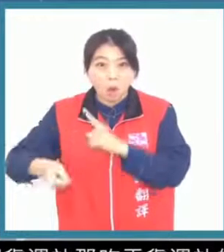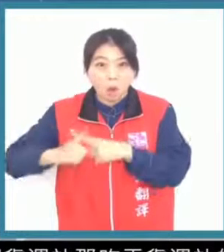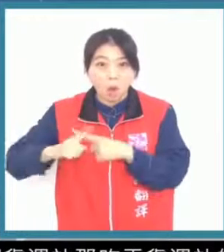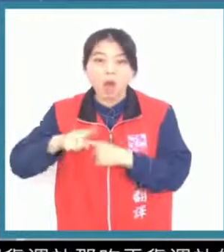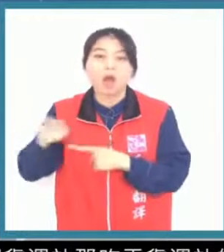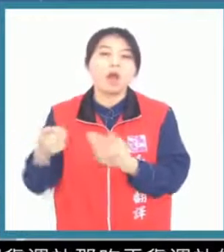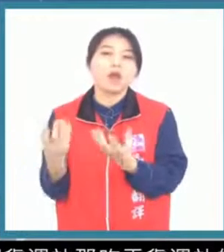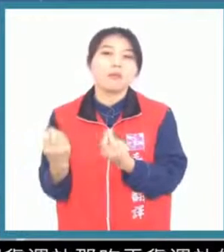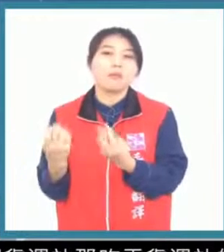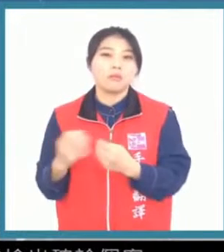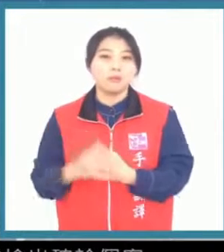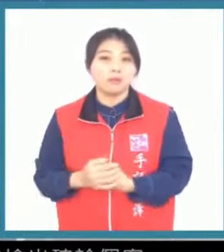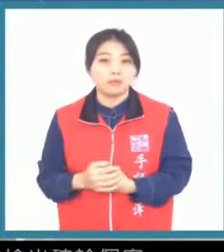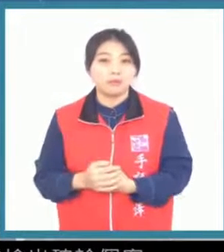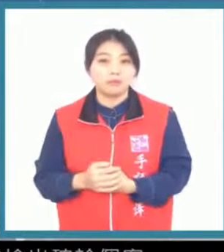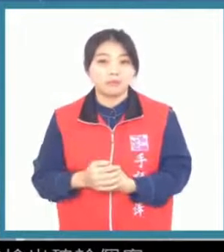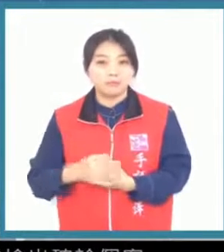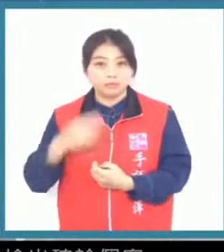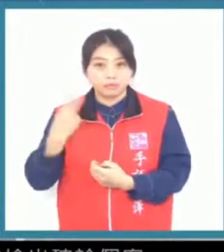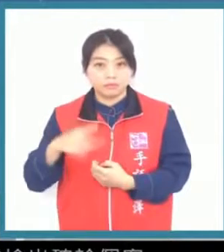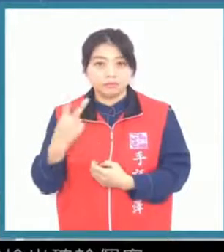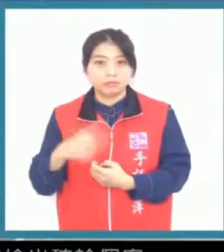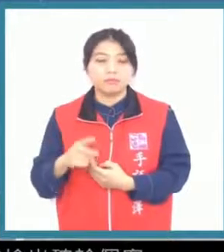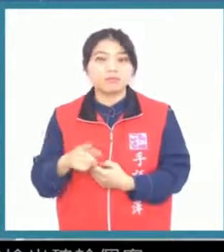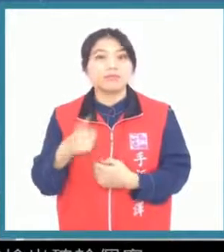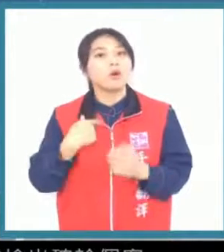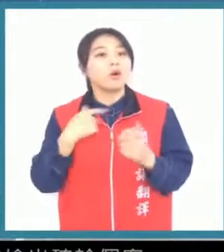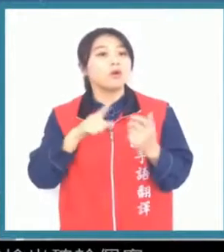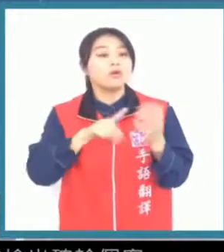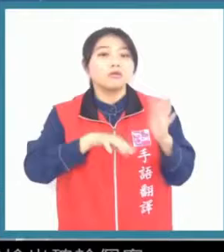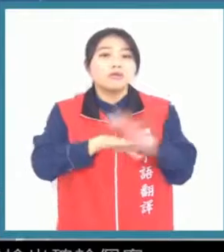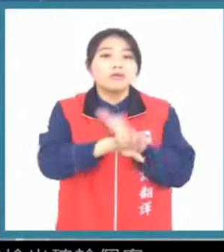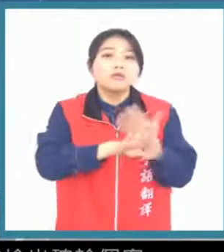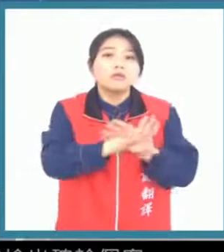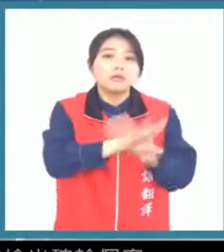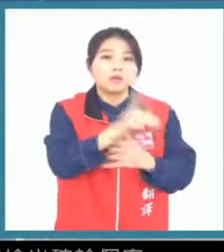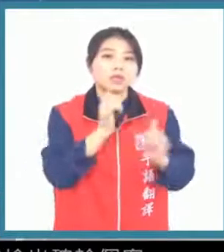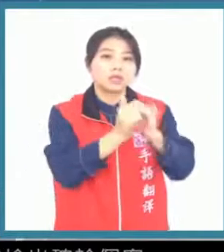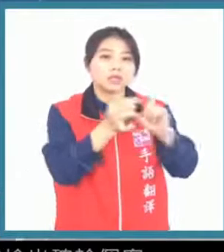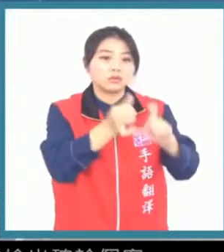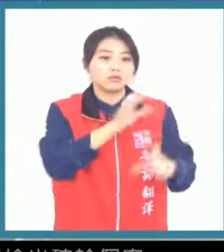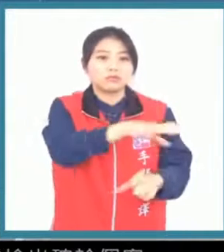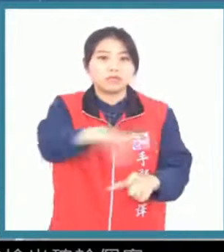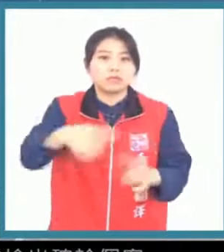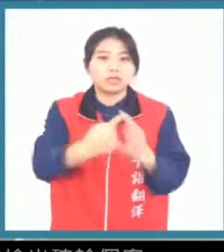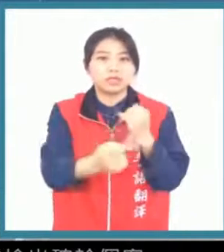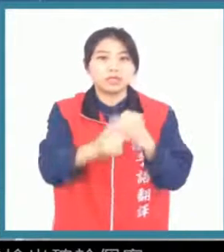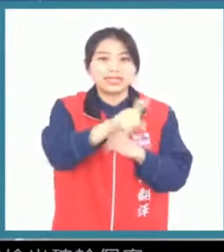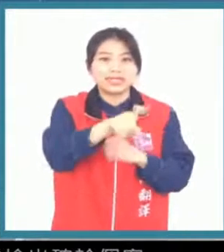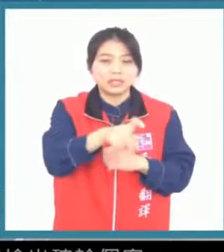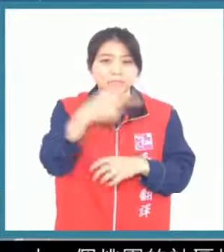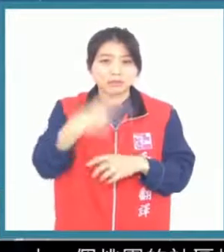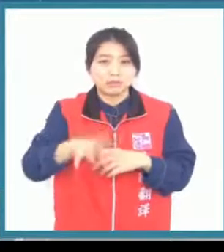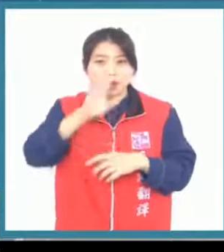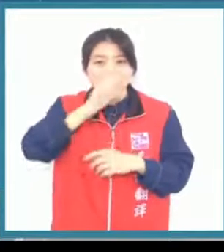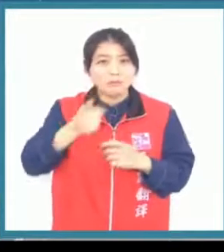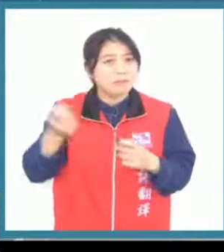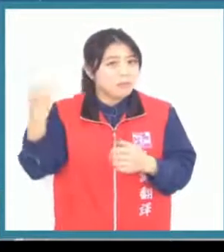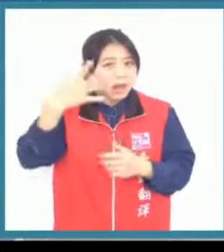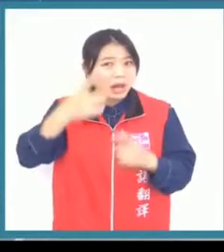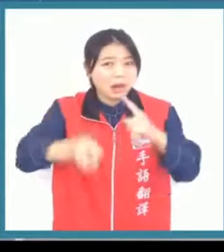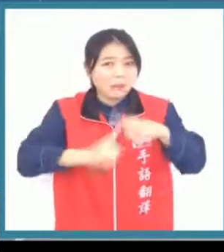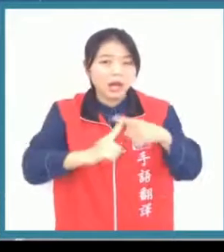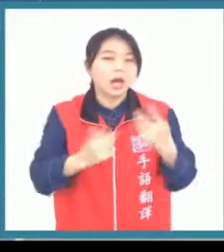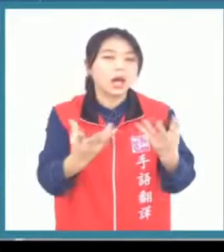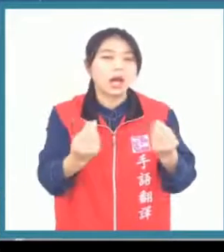案。另外11个桃园的社区裁剪站，那也没有新增测检这个确诊个案。